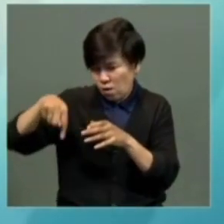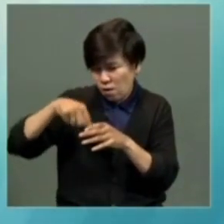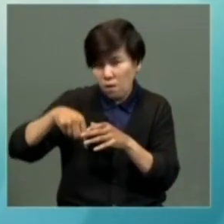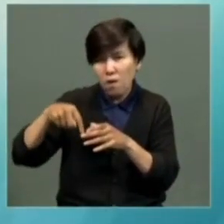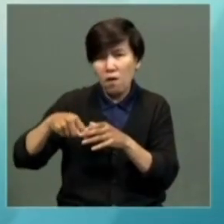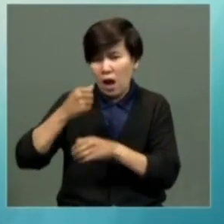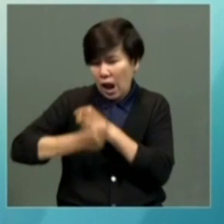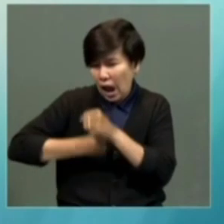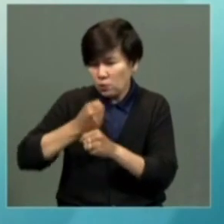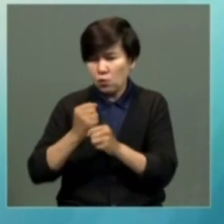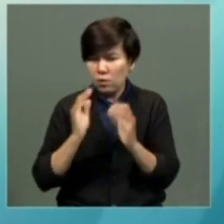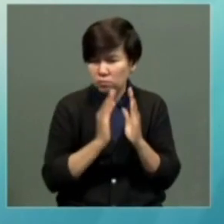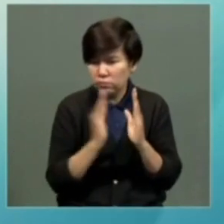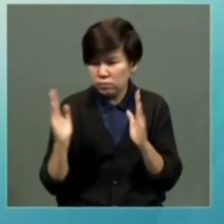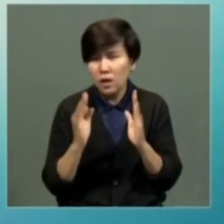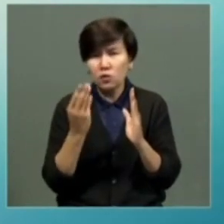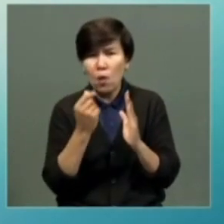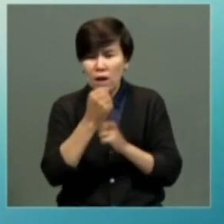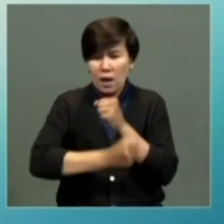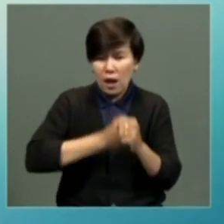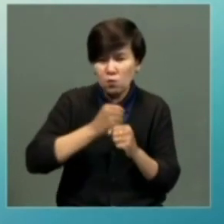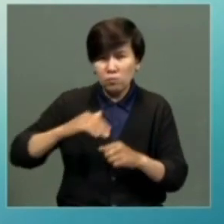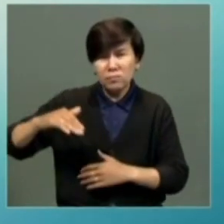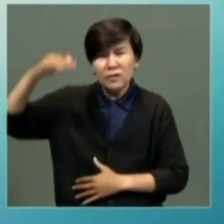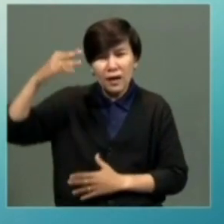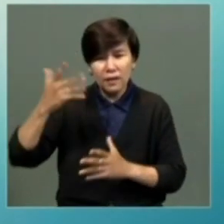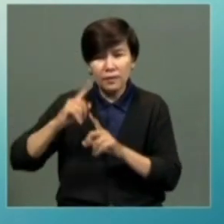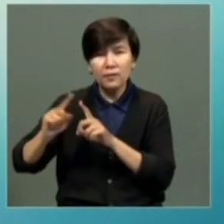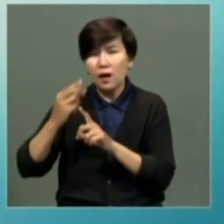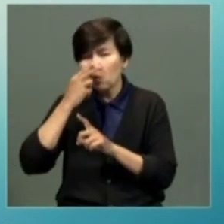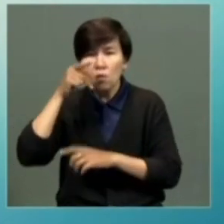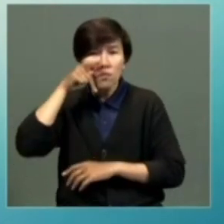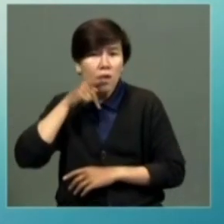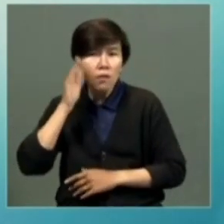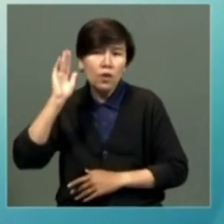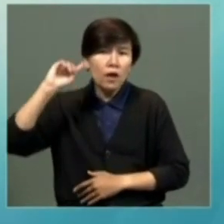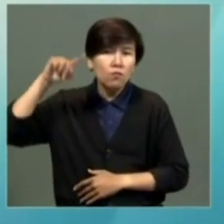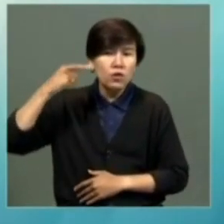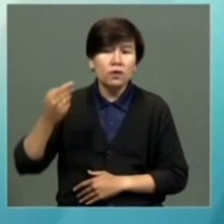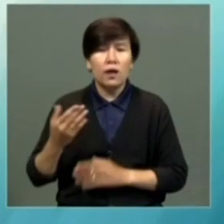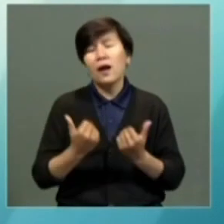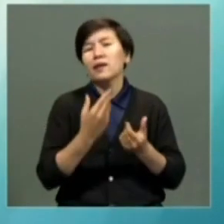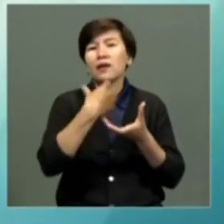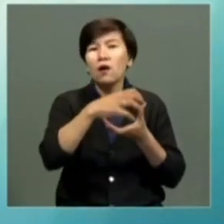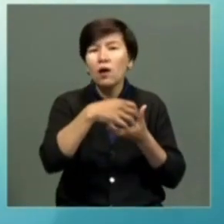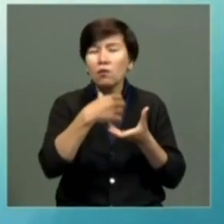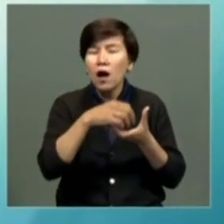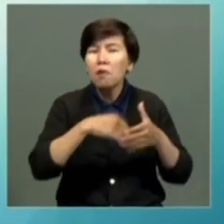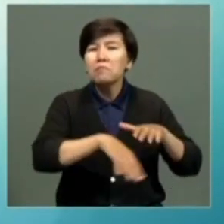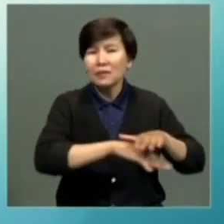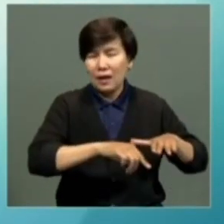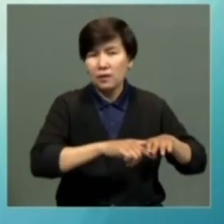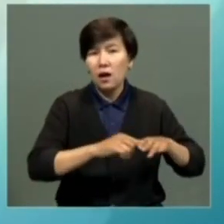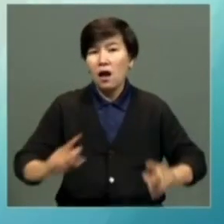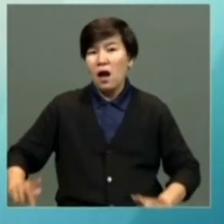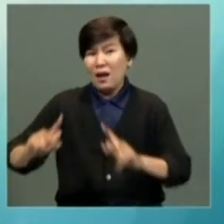วัยไหนเพศไหนอะไรอย่างไรนะฮะต่อไปวันนี้ก็เป็นภาระหน้าที่ของผมที่จะแค่เกริ่นนำพอนะครับส่วนรายละเอียดเดี๋ยวทางก